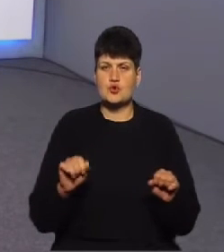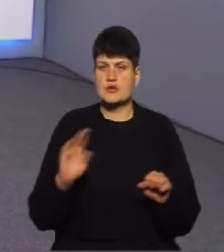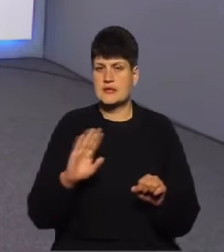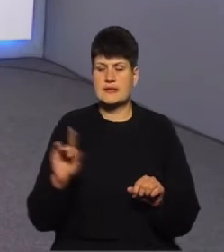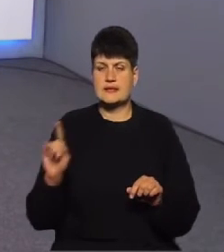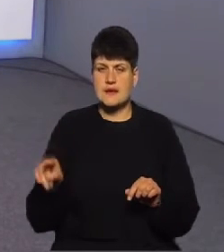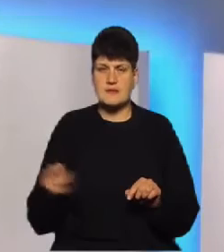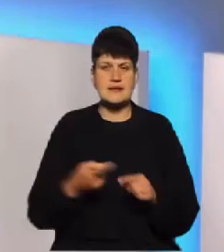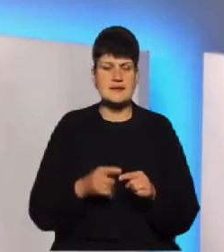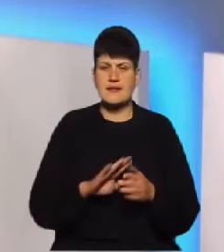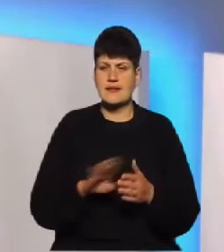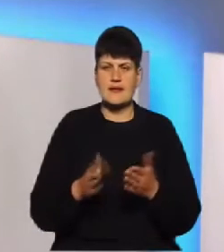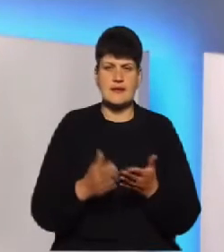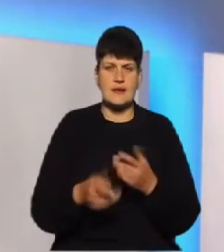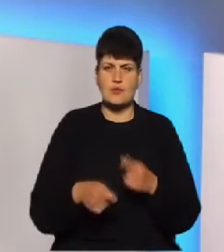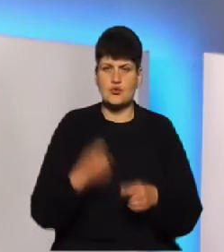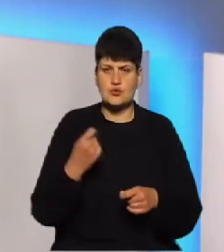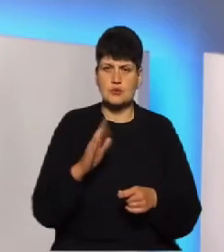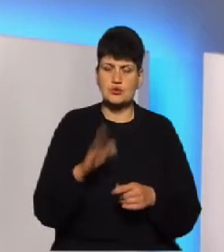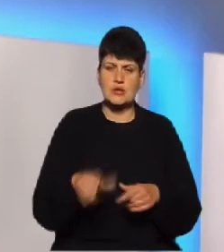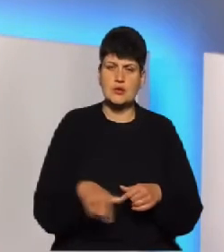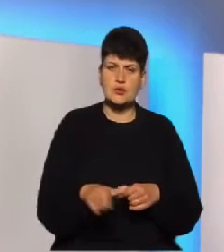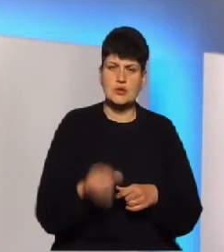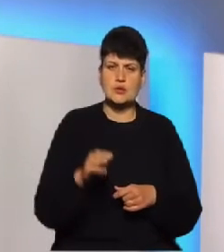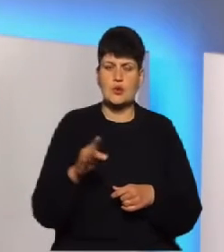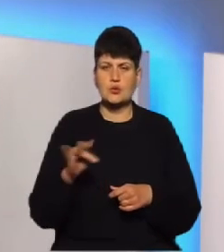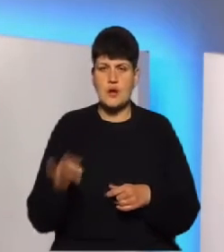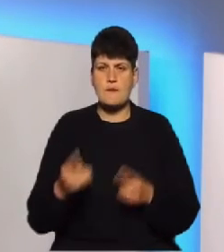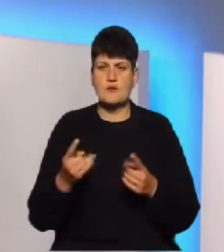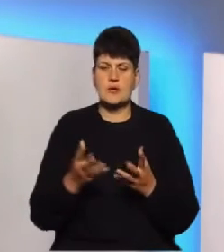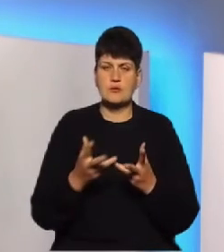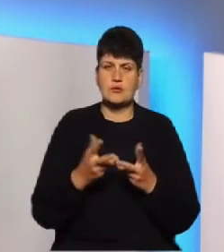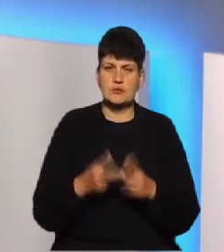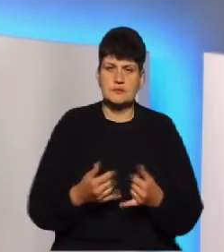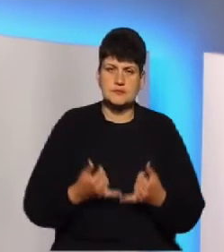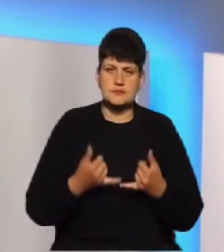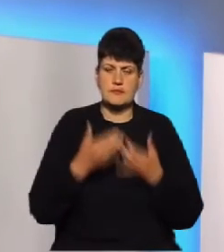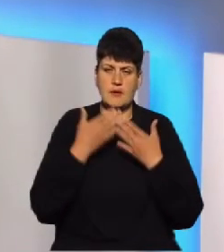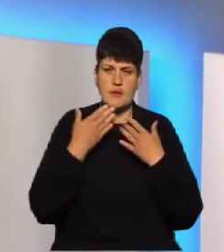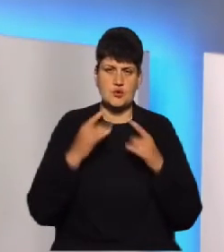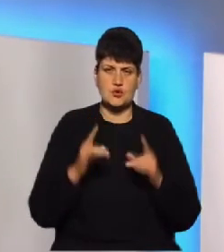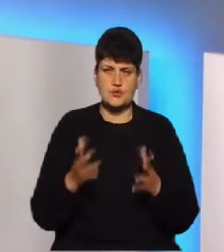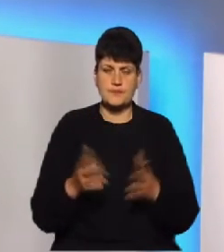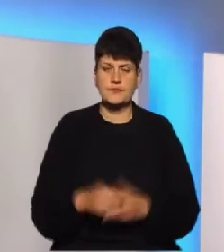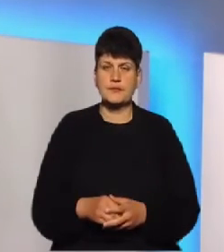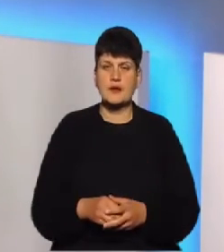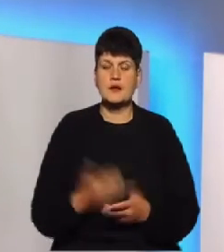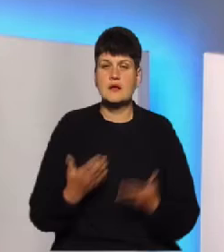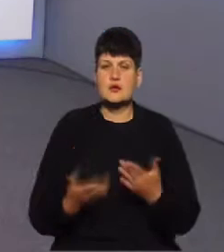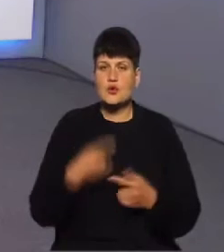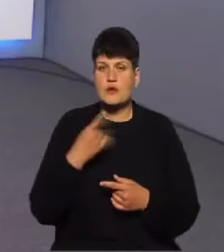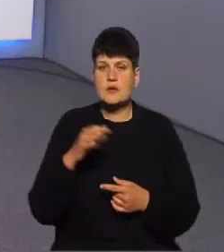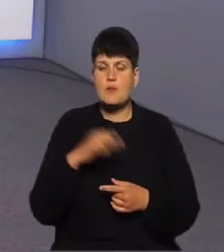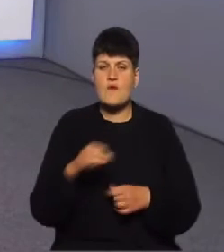порушення, як бути на дорозі, так бути на тротуарі. І по великому рахунку придивити їм немає що. Але все-таки, якщо говорити про велосипед, там